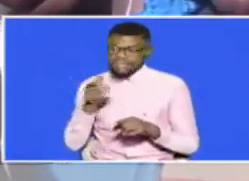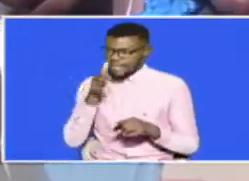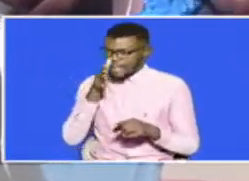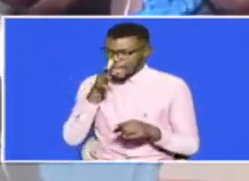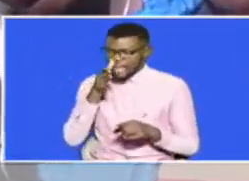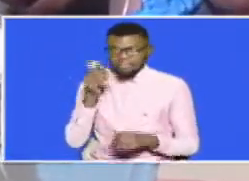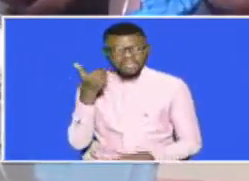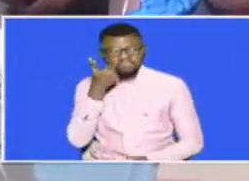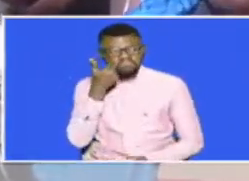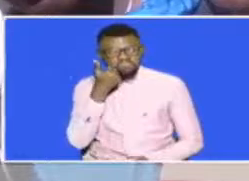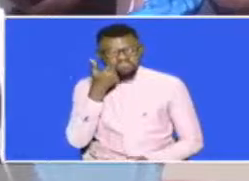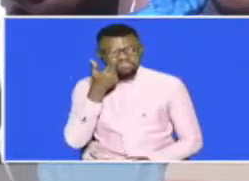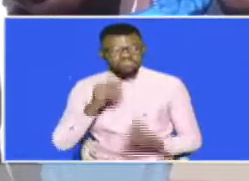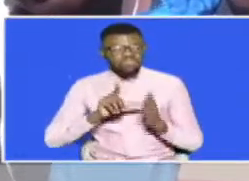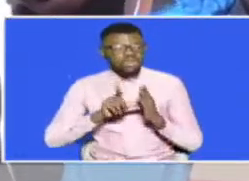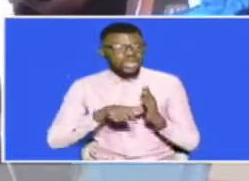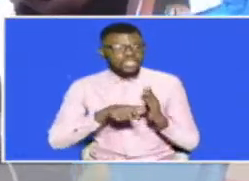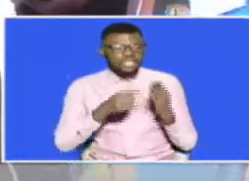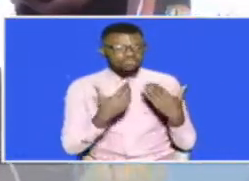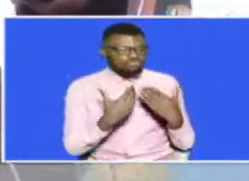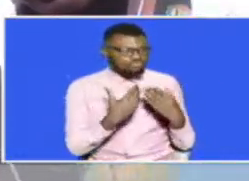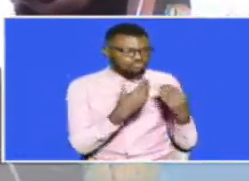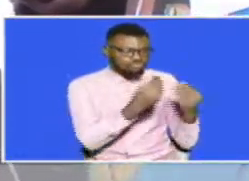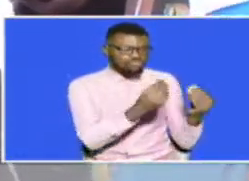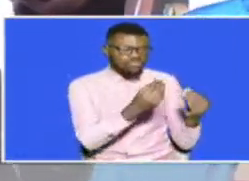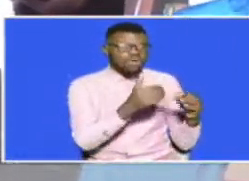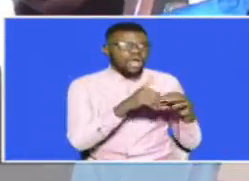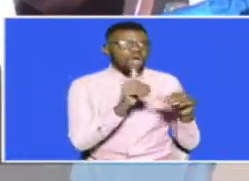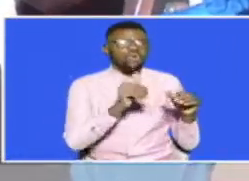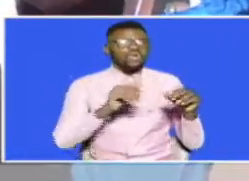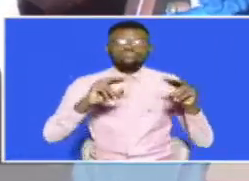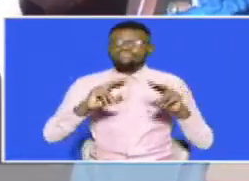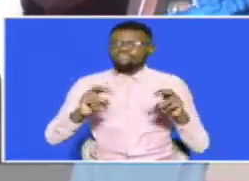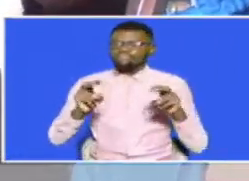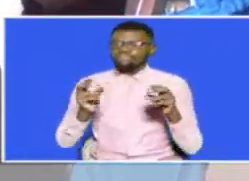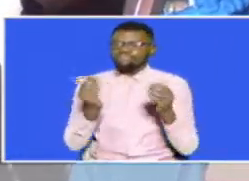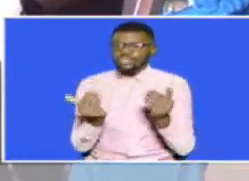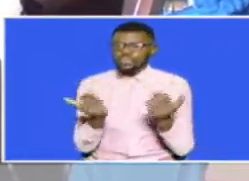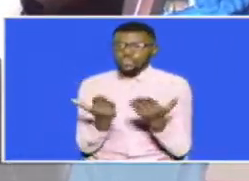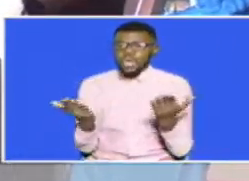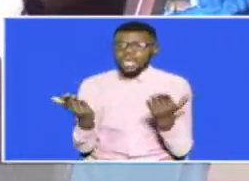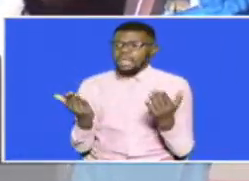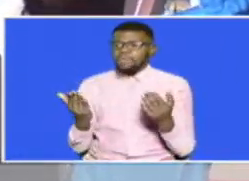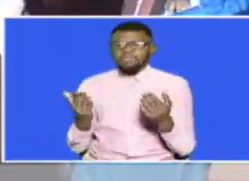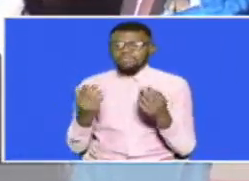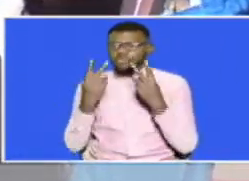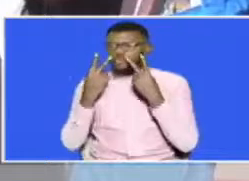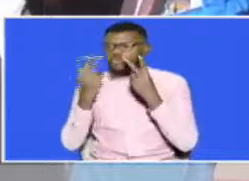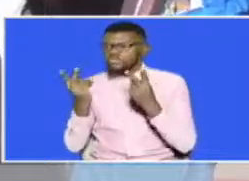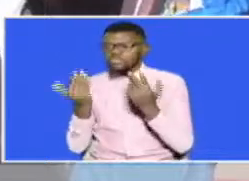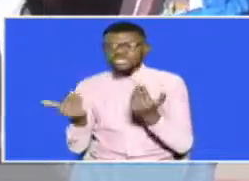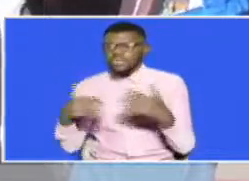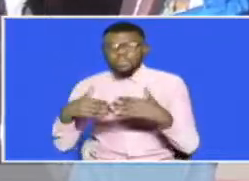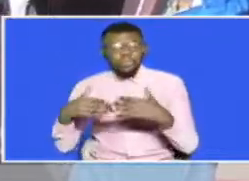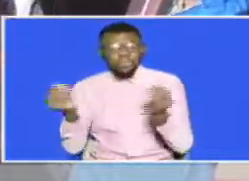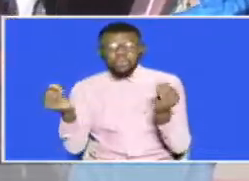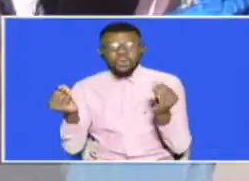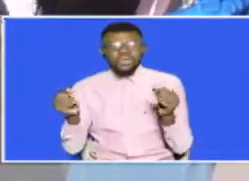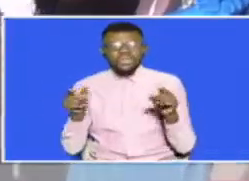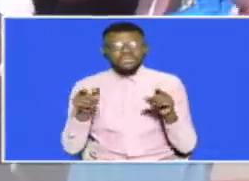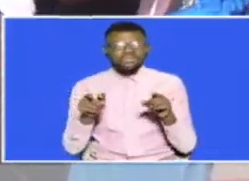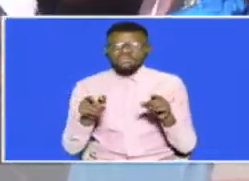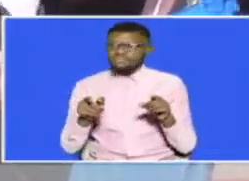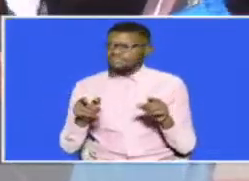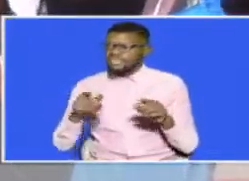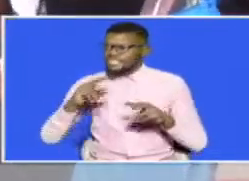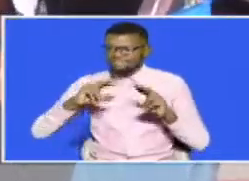alafu akakaa kidogo, si tukatoka nje tuangalie watoto. Lipotoka hatukuwaona na hatukumuona tena.